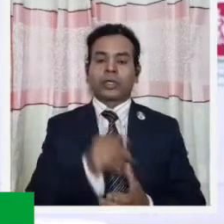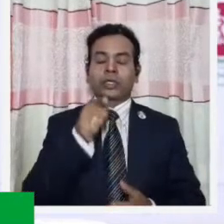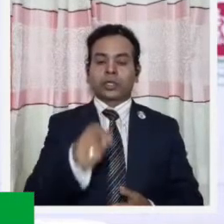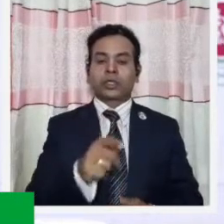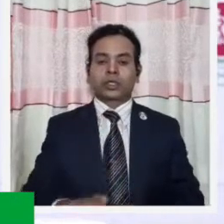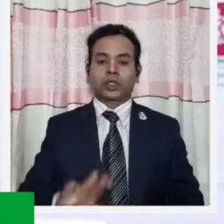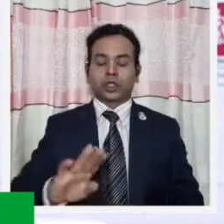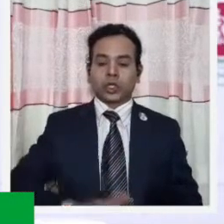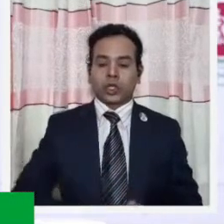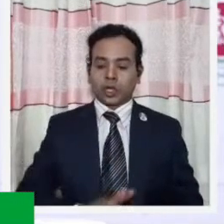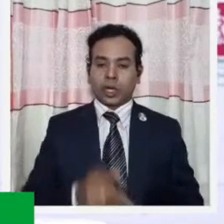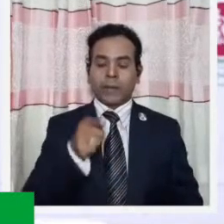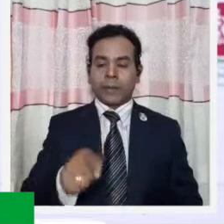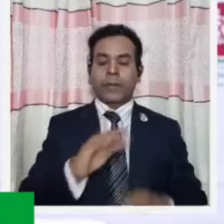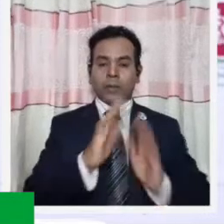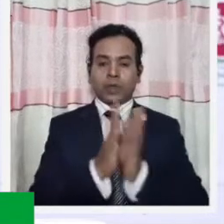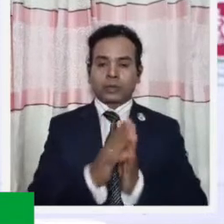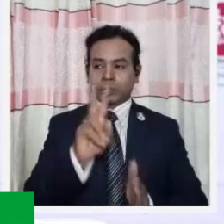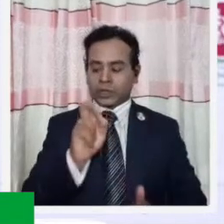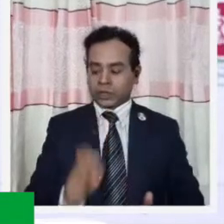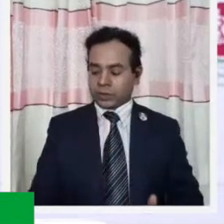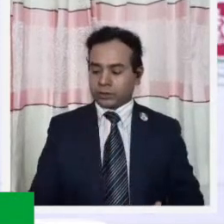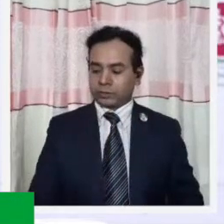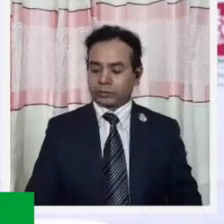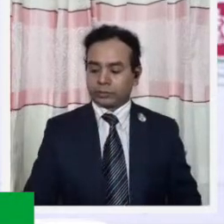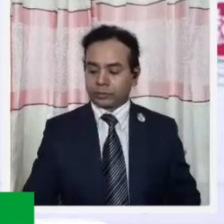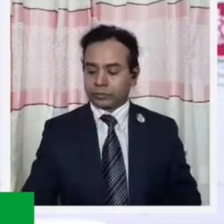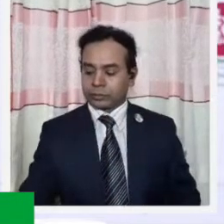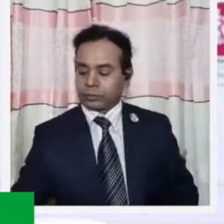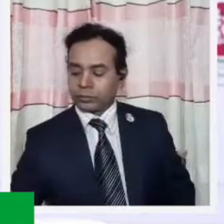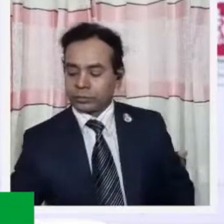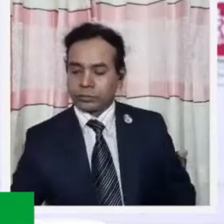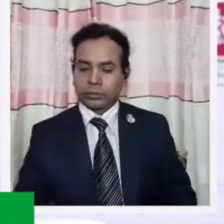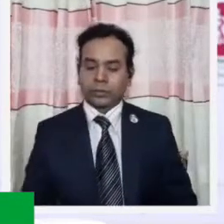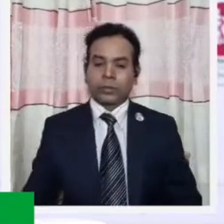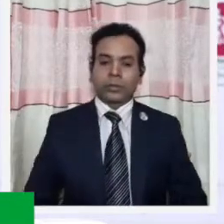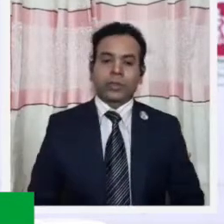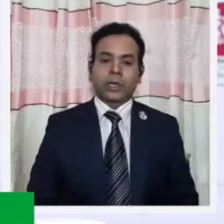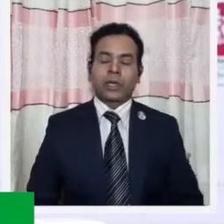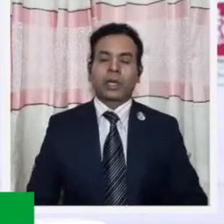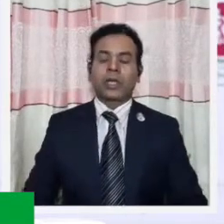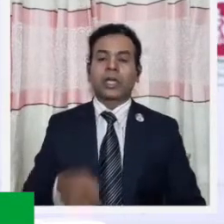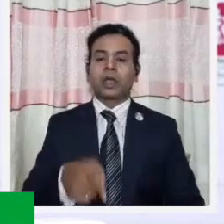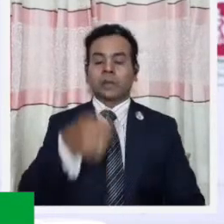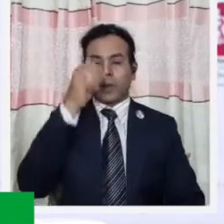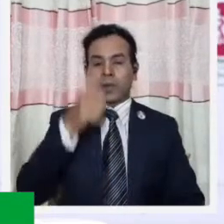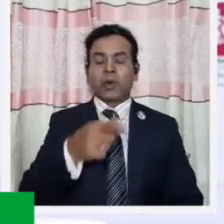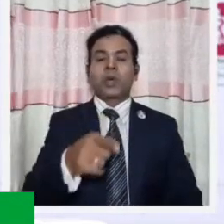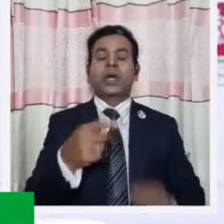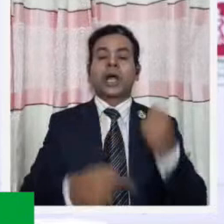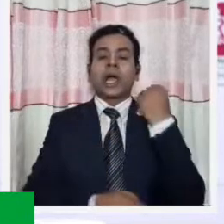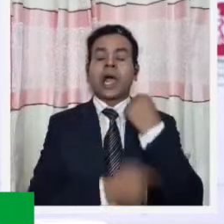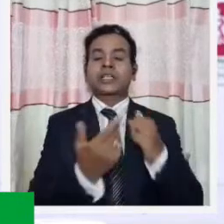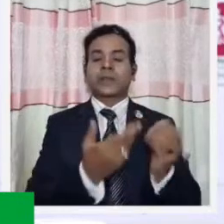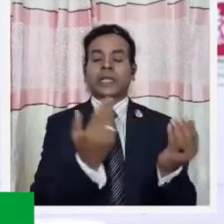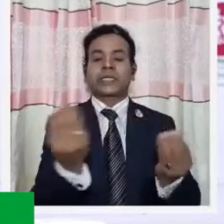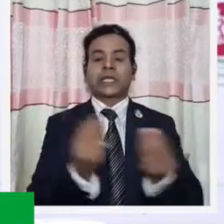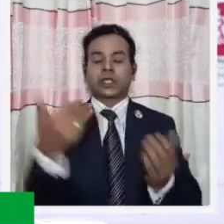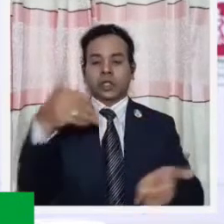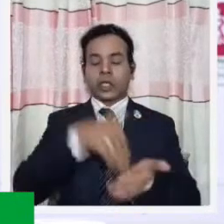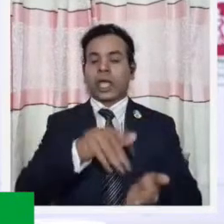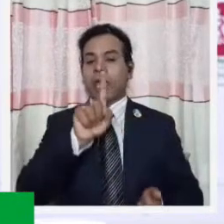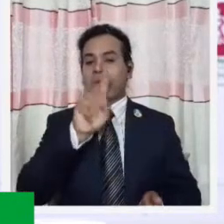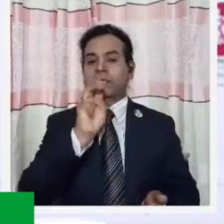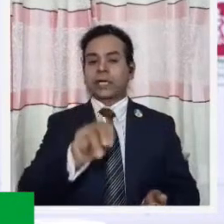৩৪১টি। চট্টগ্রাম মহানগরীর আইসিইউতে রোগী ভর্তি আছেন ১৯ জন এবং আইসিইউ শয্যা চট্টগ্রাম মহানগরীতে খালি আছে ২০টি।